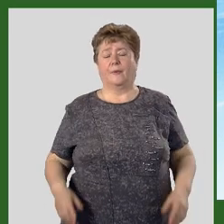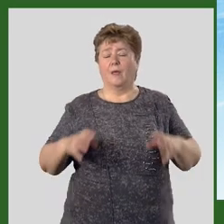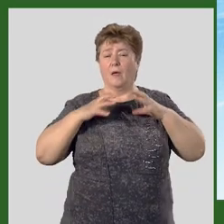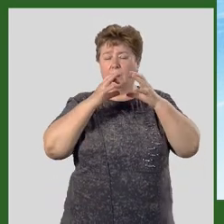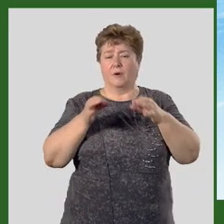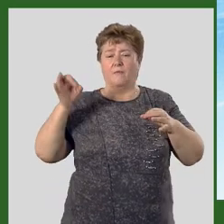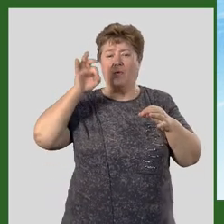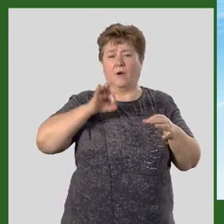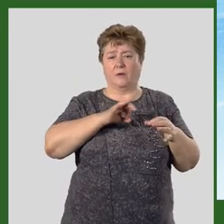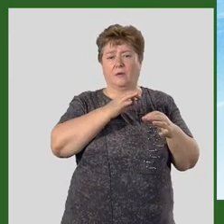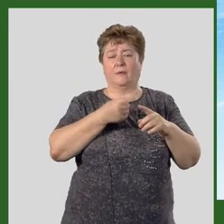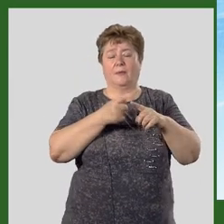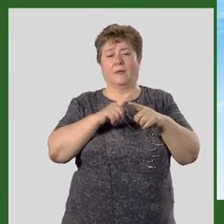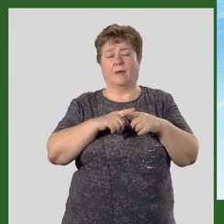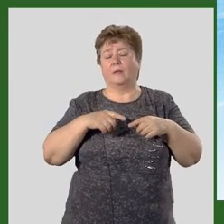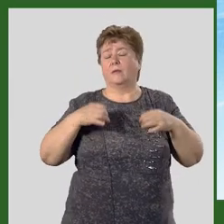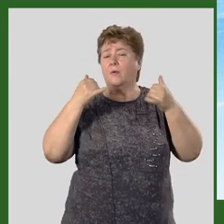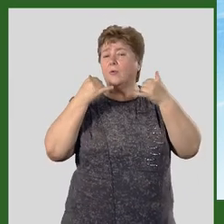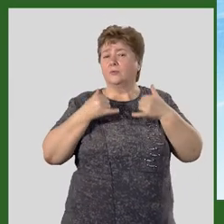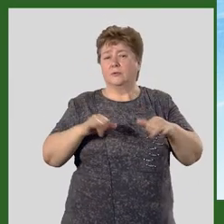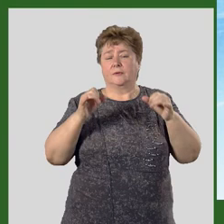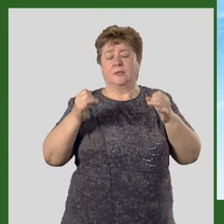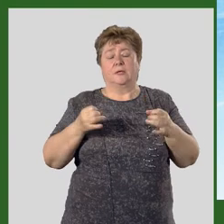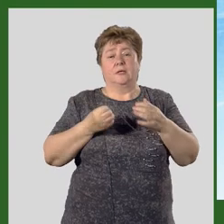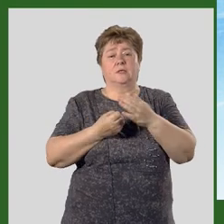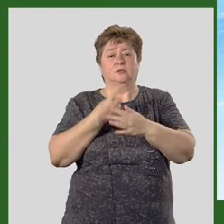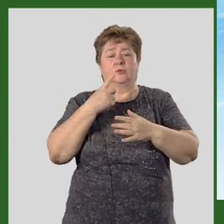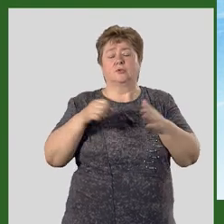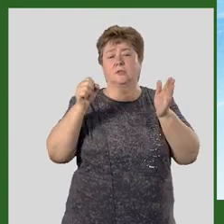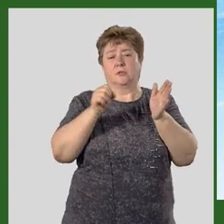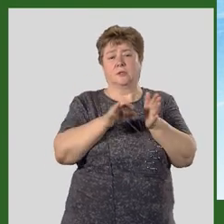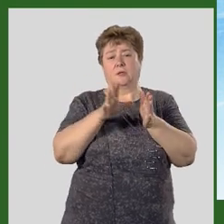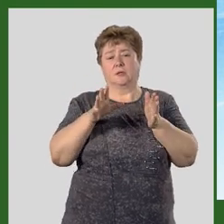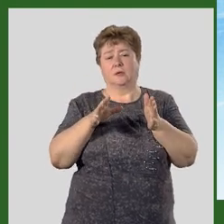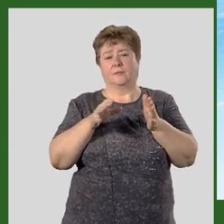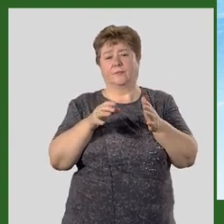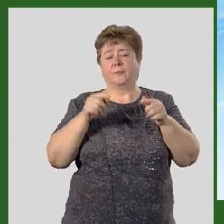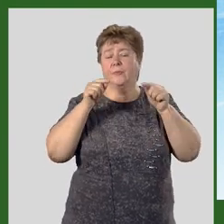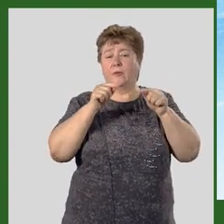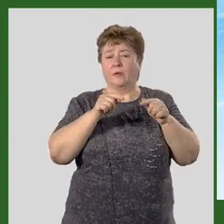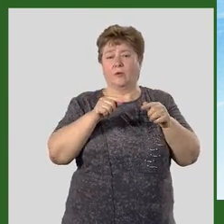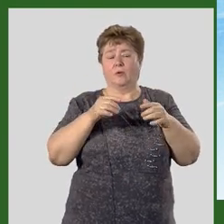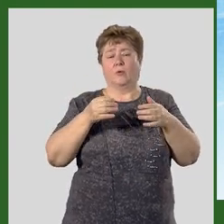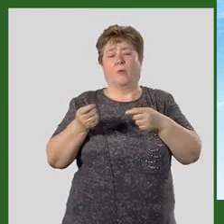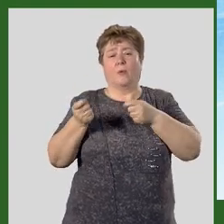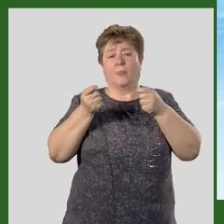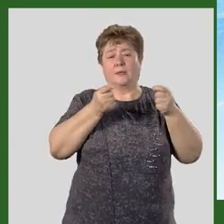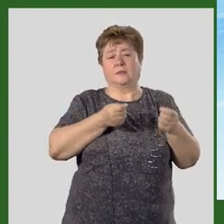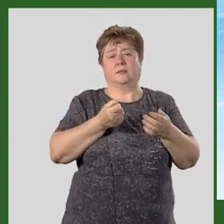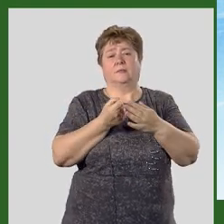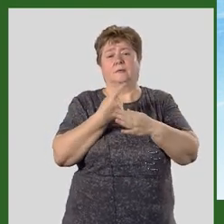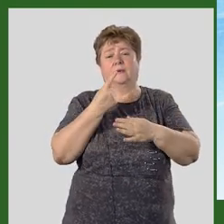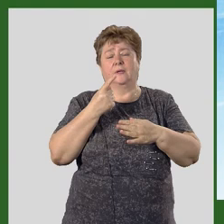Мировой океан – это уникальный источник энергии. Ее носителями